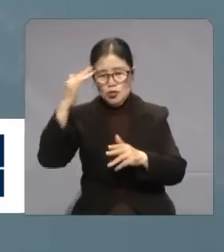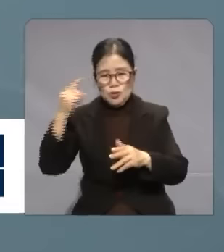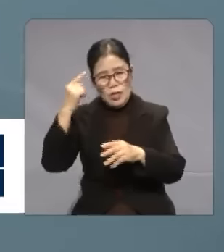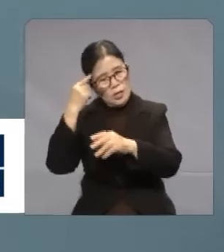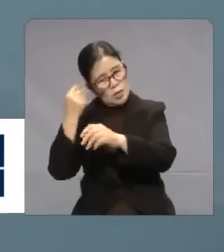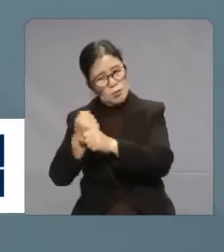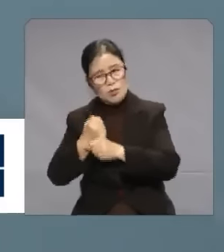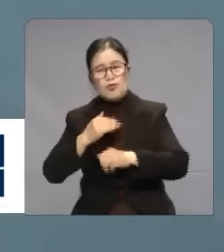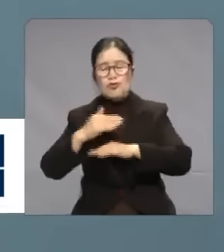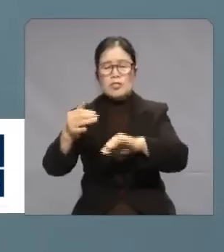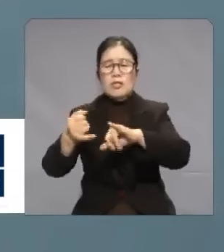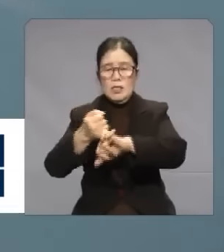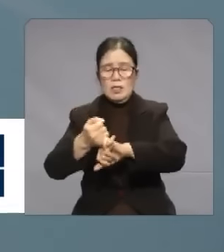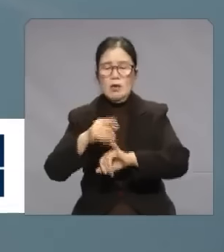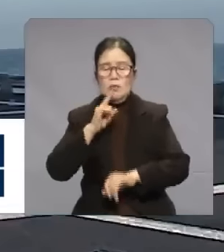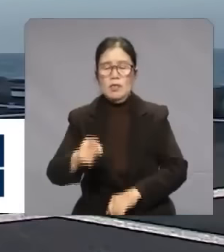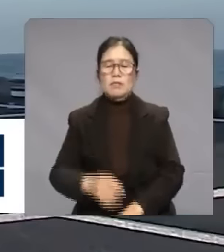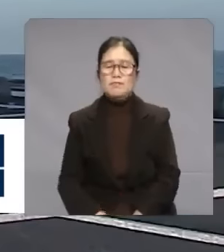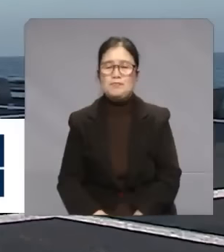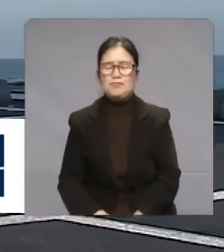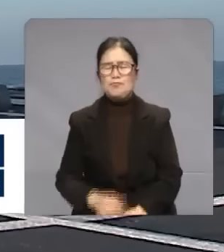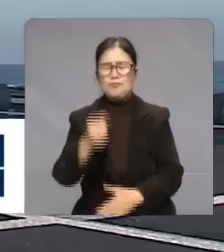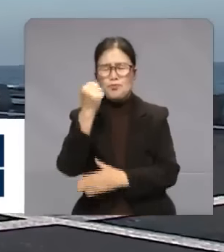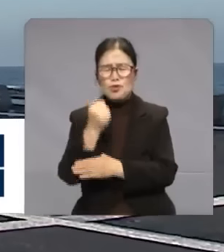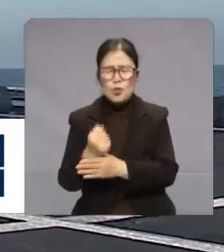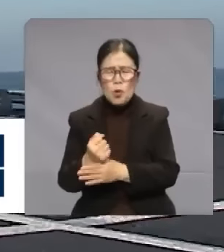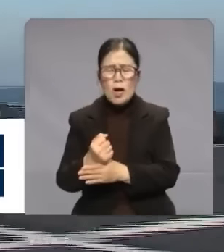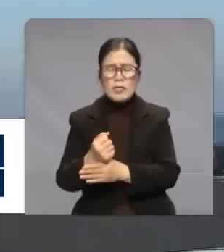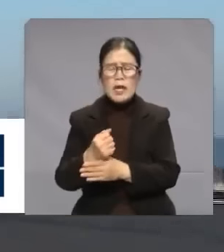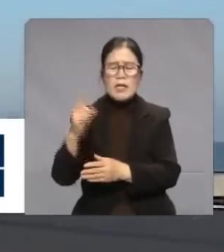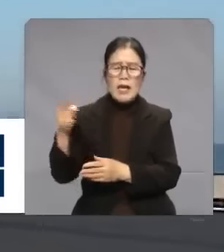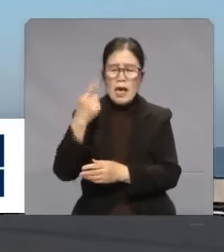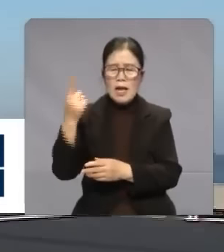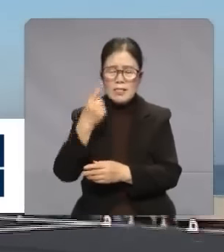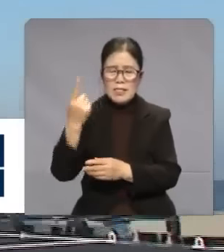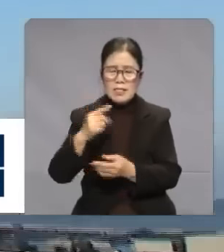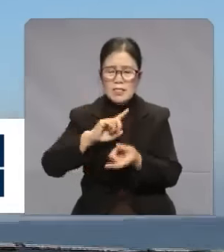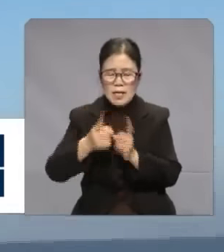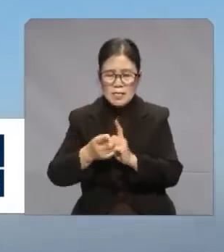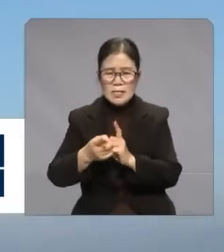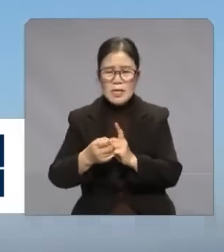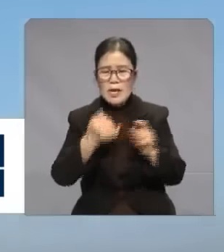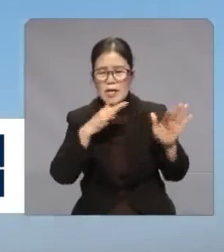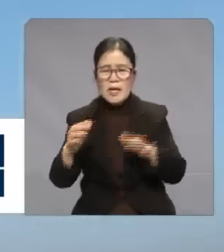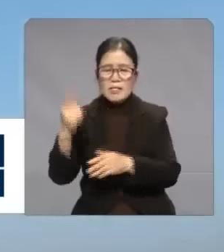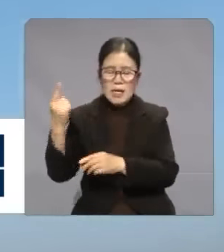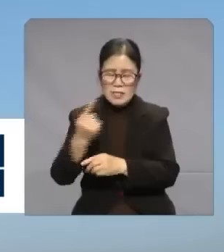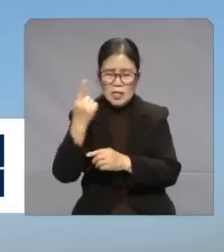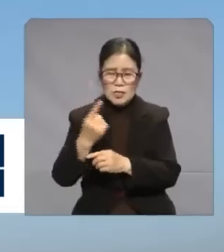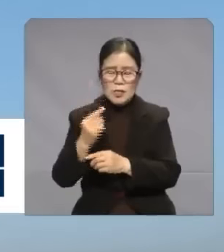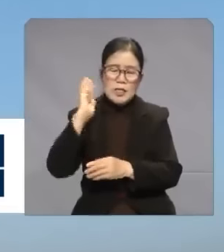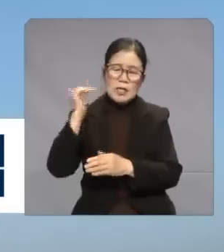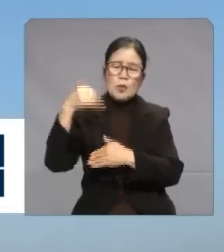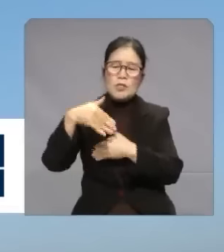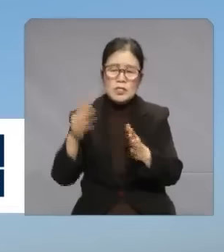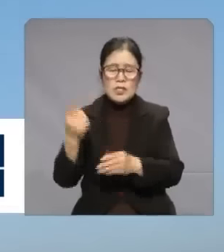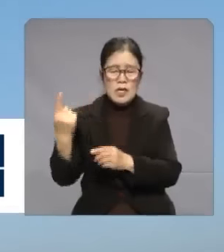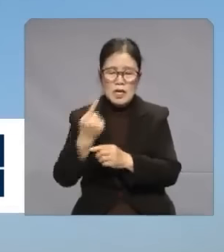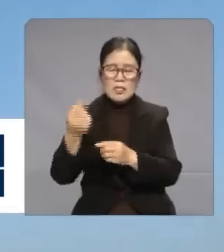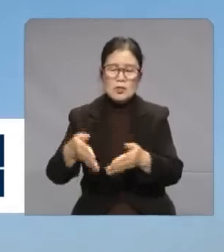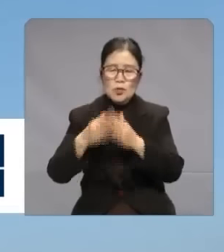추진하기로 했다고 밝혔습니다. 노후화된 링스 해상작전 헬기를 대체할 해상작전 헬기 2 사업과 대통령 헬기